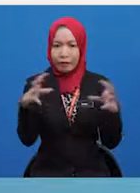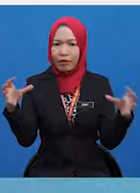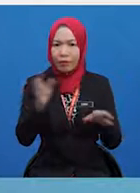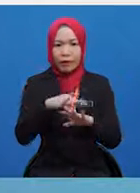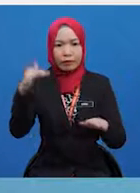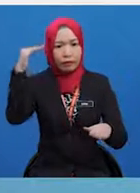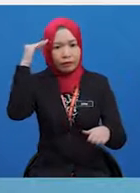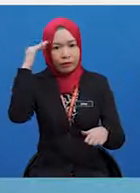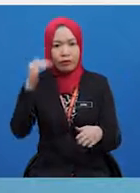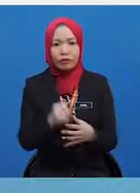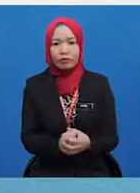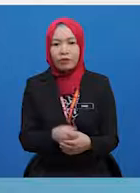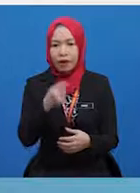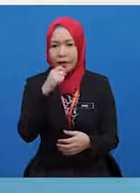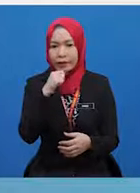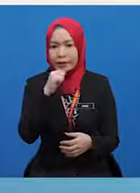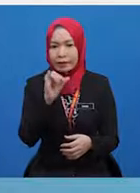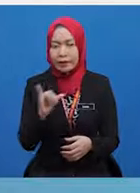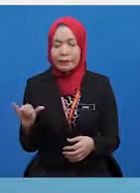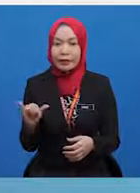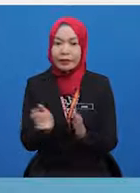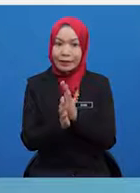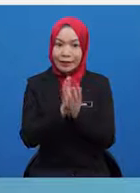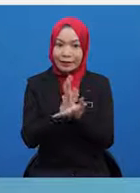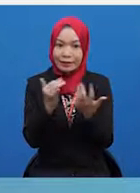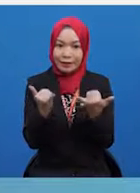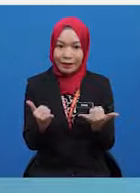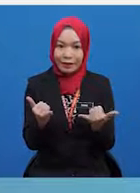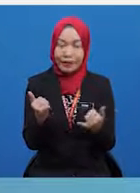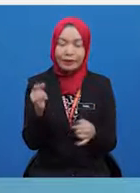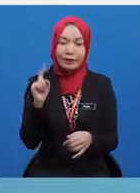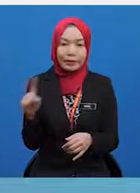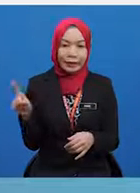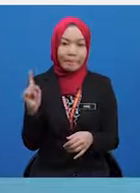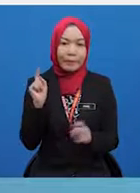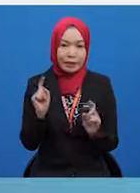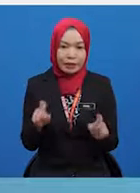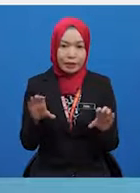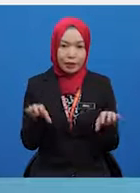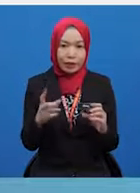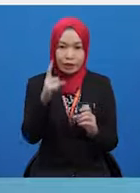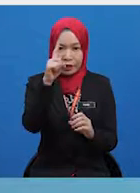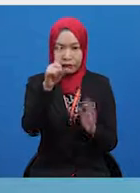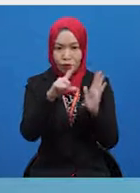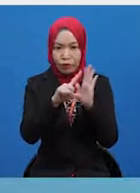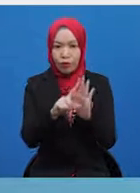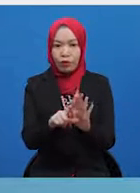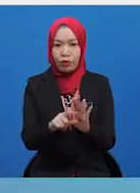Kiah perlu mewujudkan satu logo produk supaya pasarannya dapat